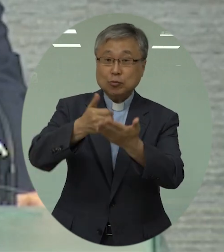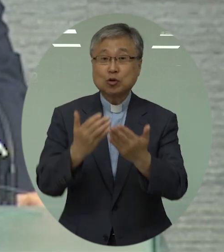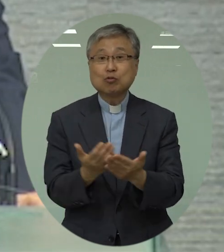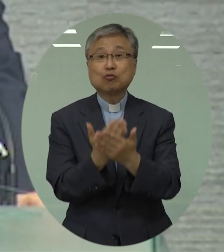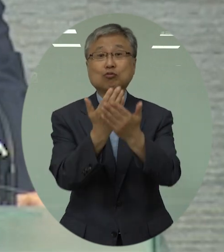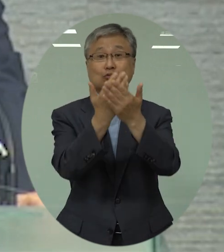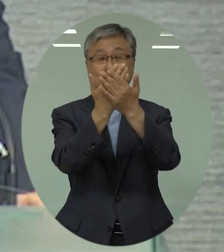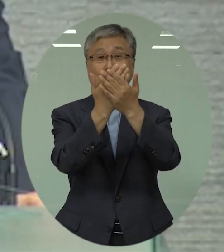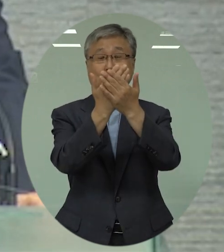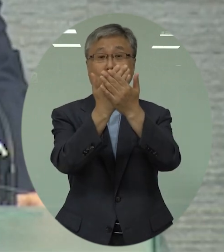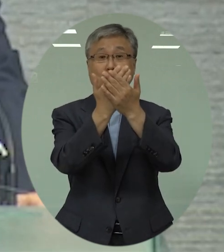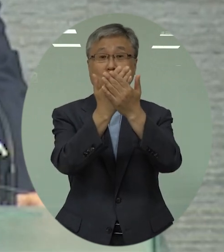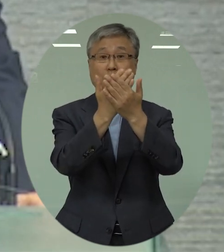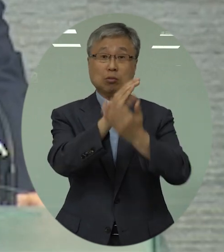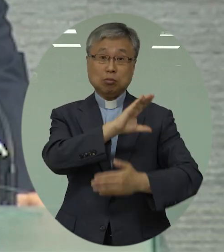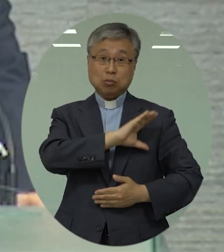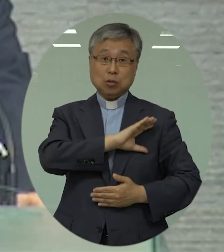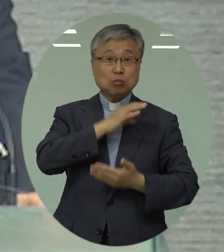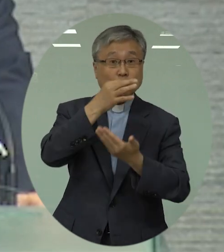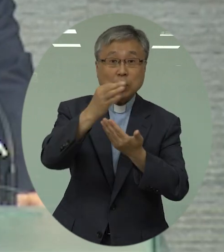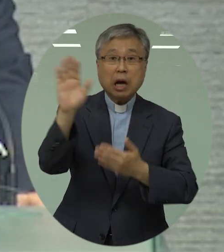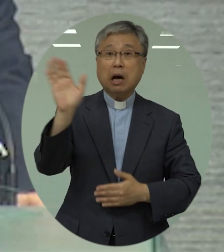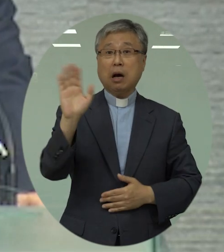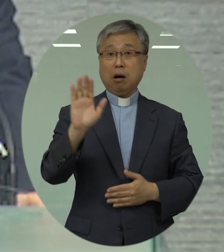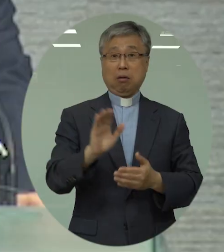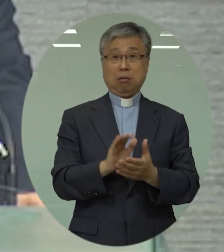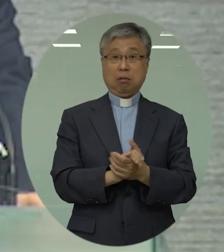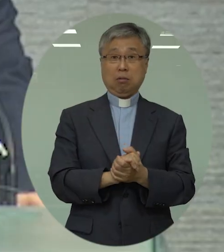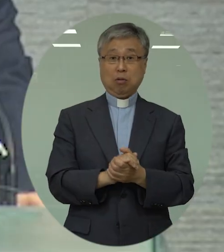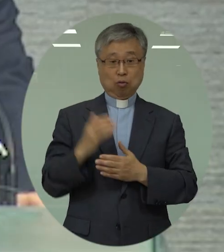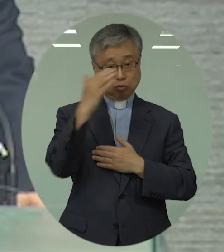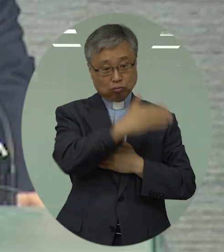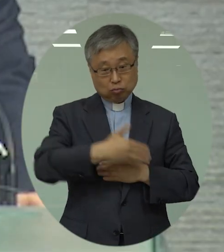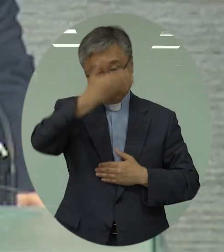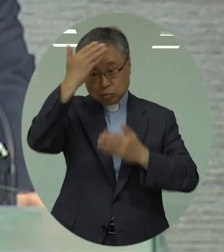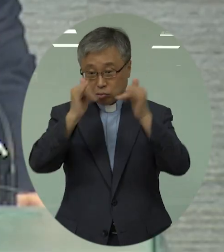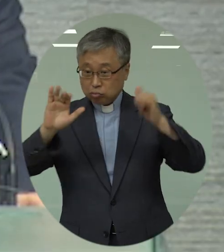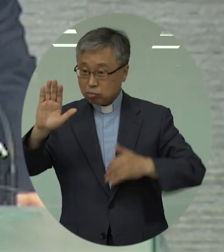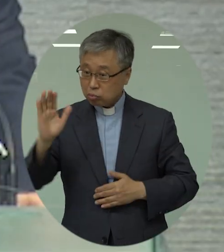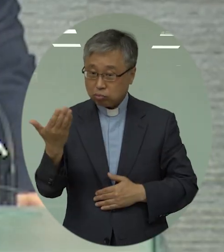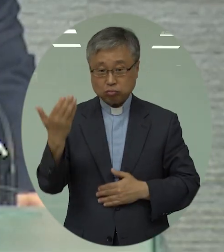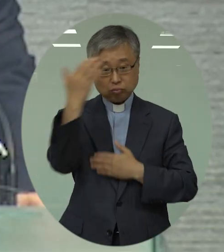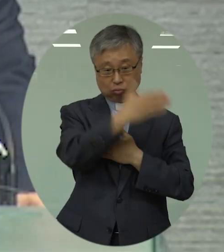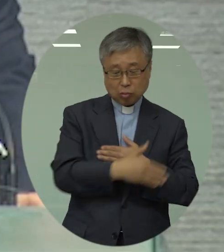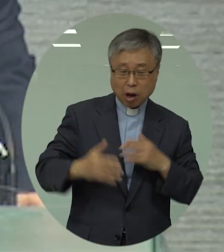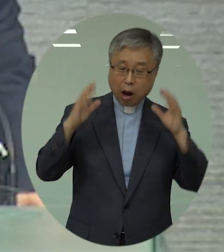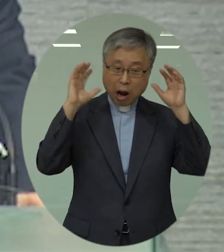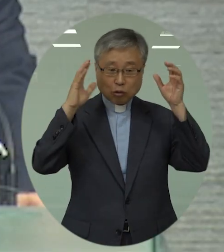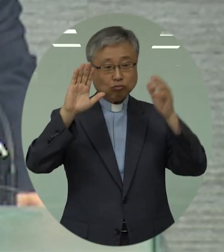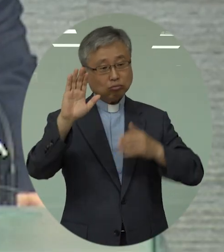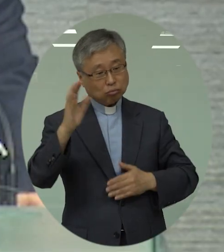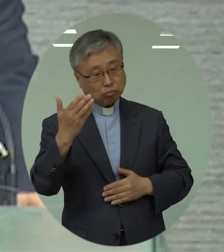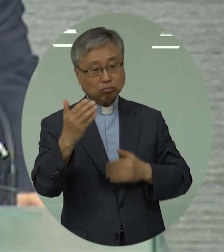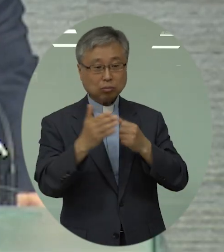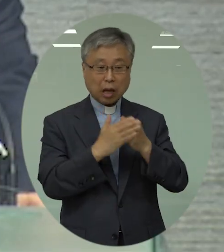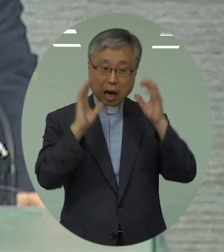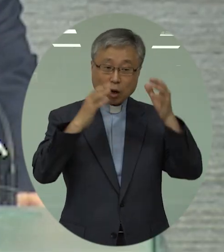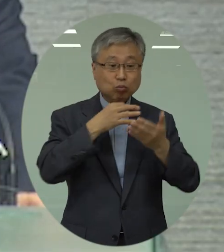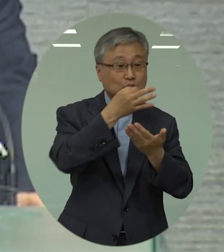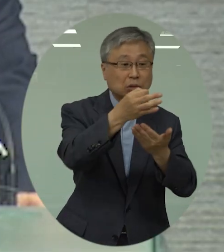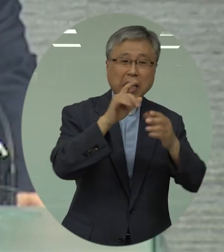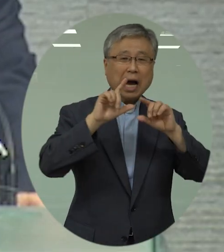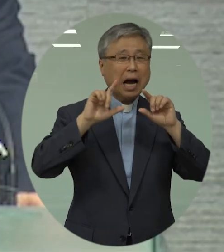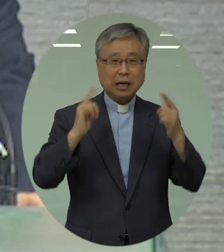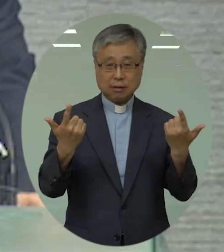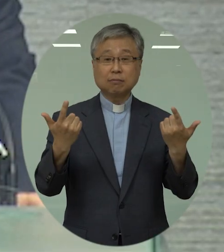따르는 호칭이 아니라는 것입니다. 육체적으로 청년이 됐으니까 청년, 육체적으로 아이가 되었으니까 아이라고 부르는 것이